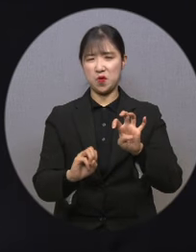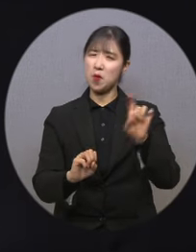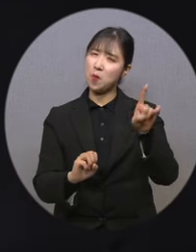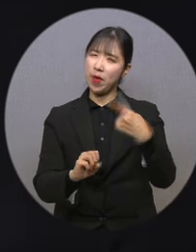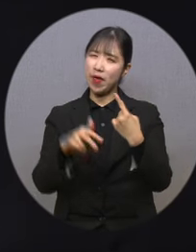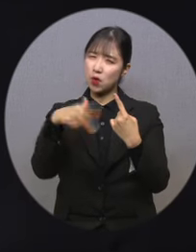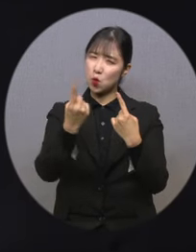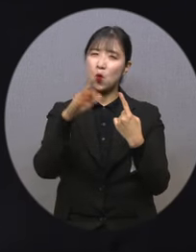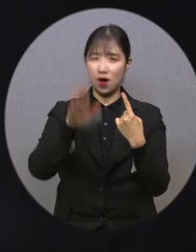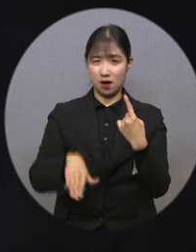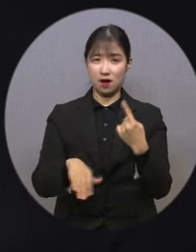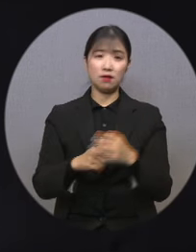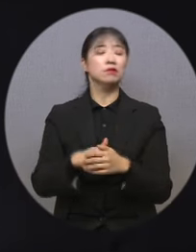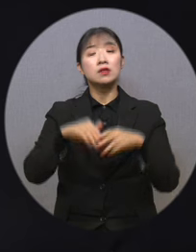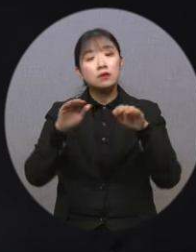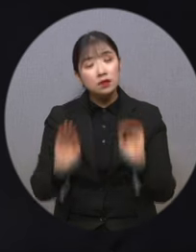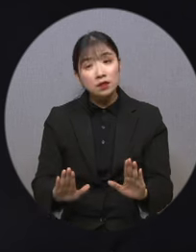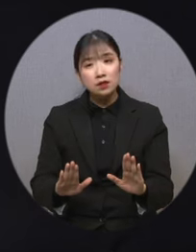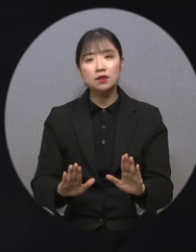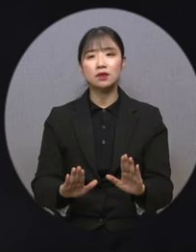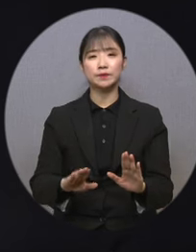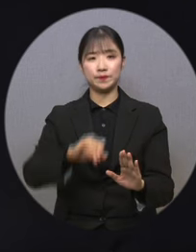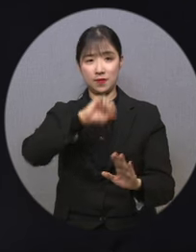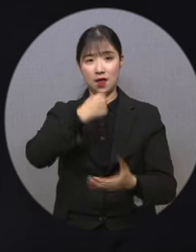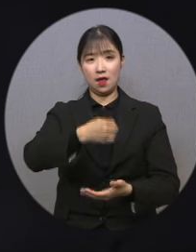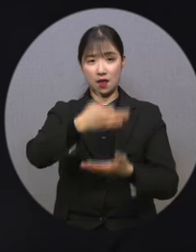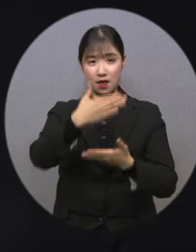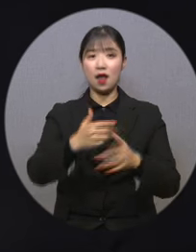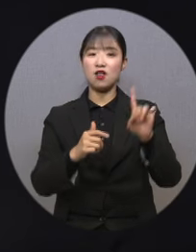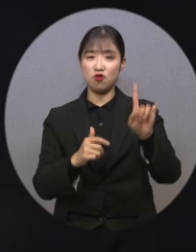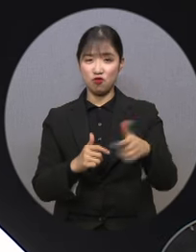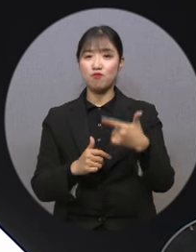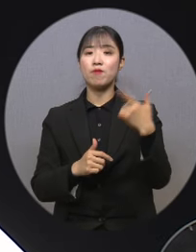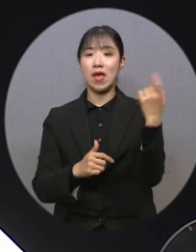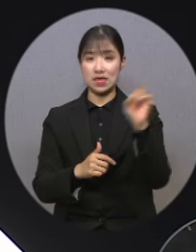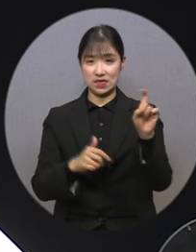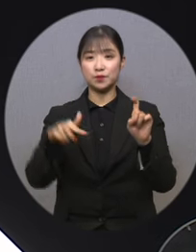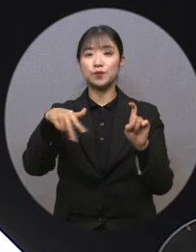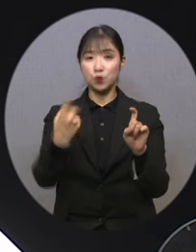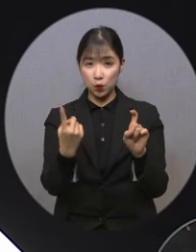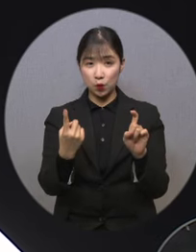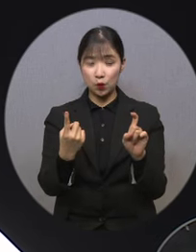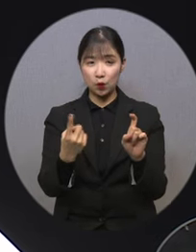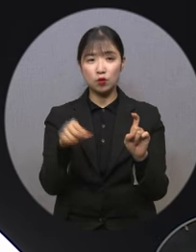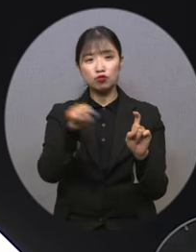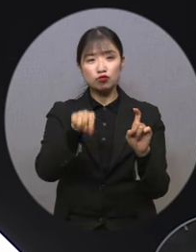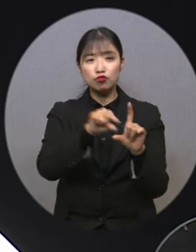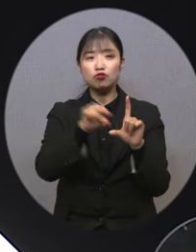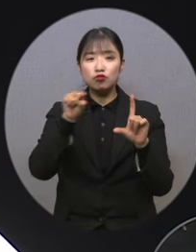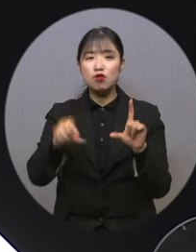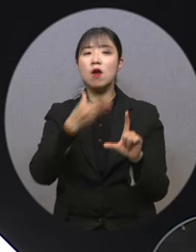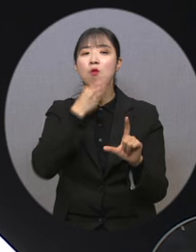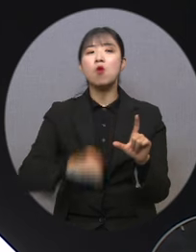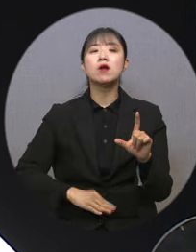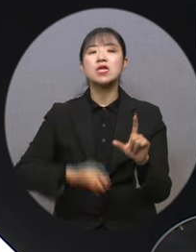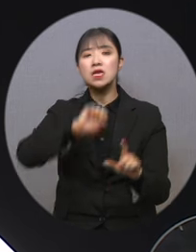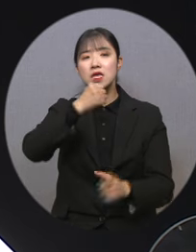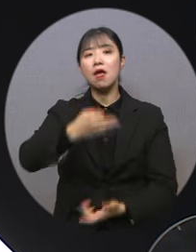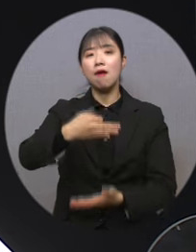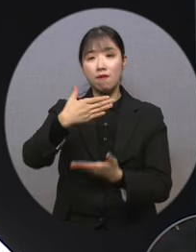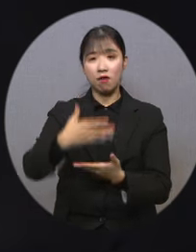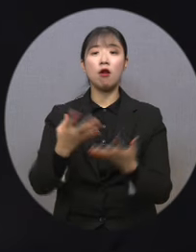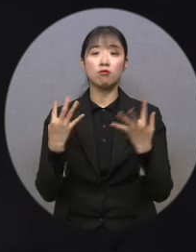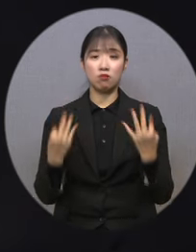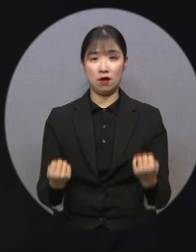됐죠. 그런데 지금은 610조 정도 되는데 국가 예산이 예. 여기서 복지 예산이 상당히